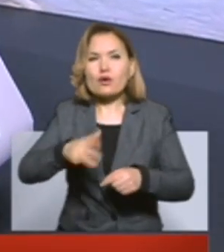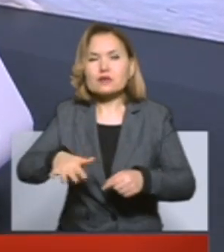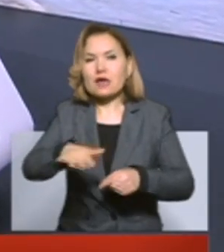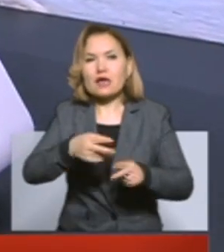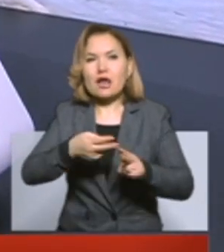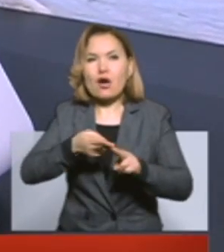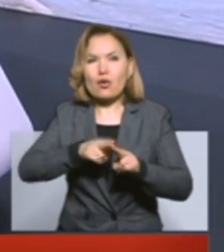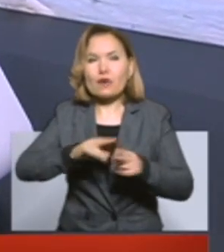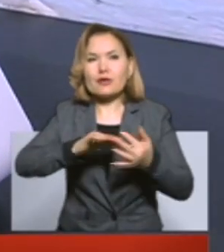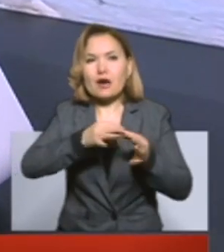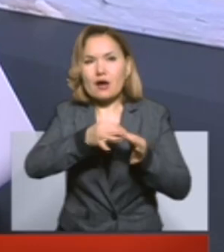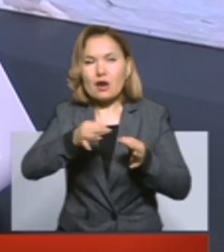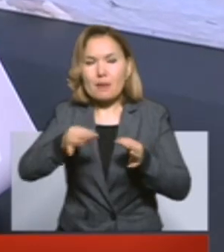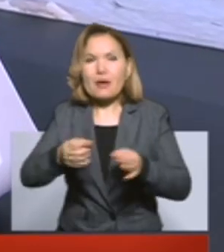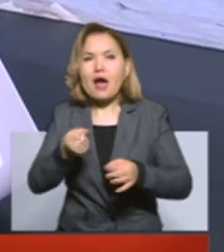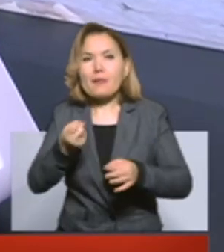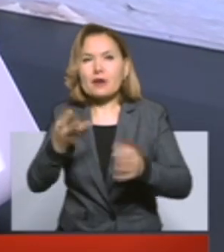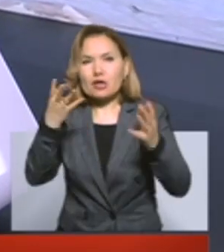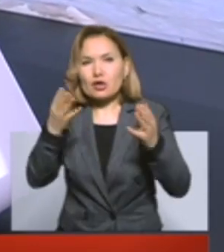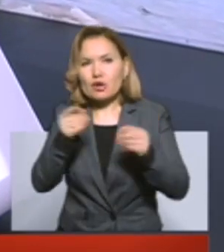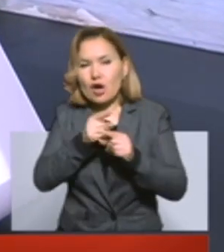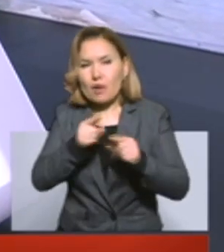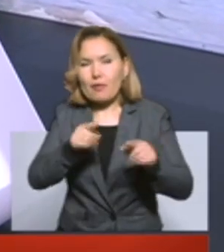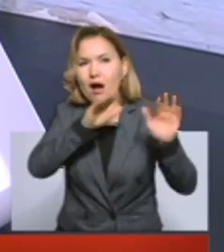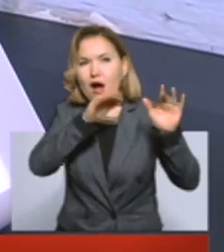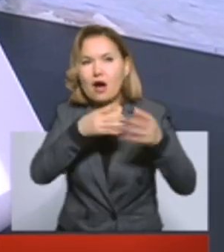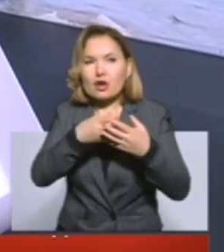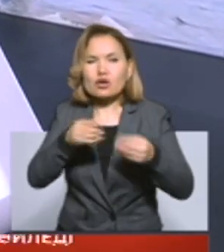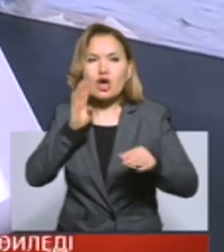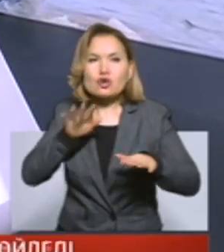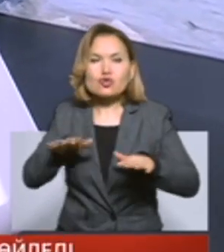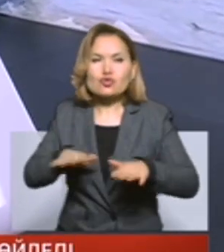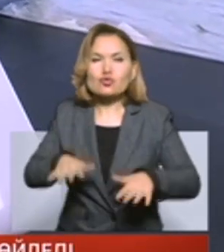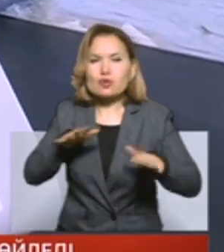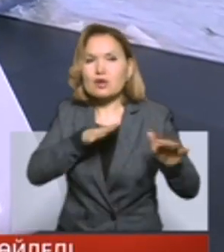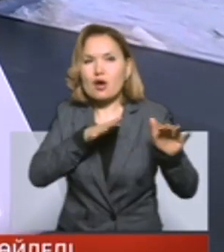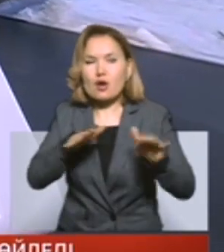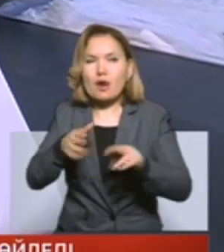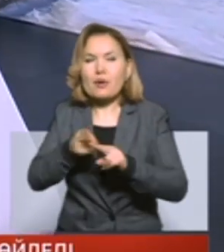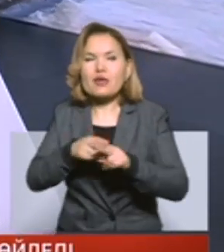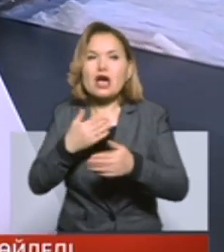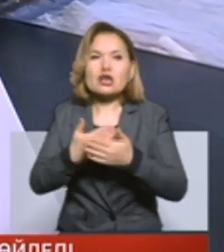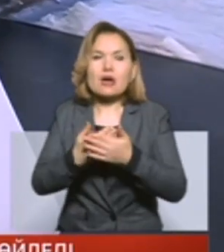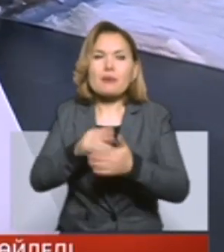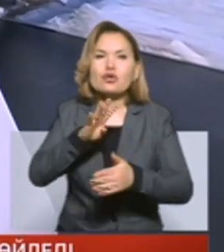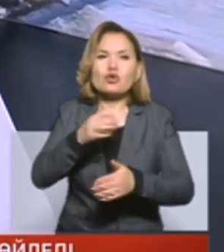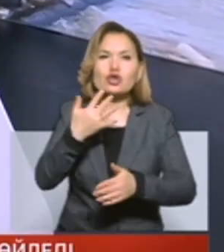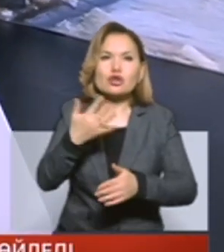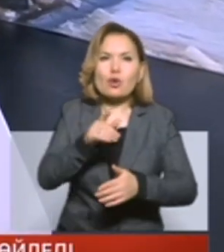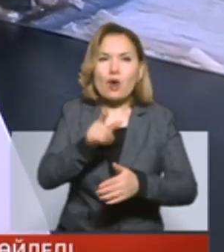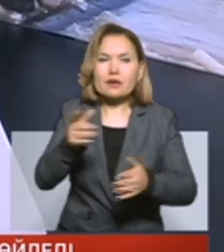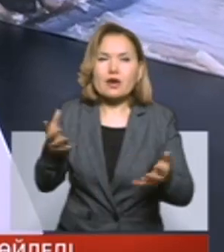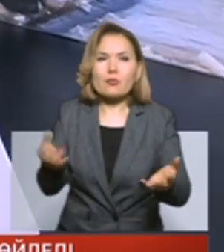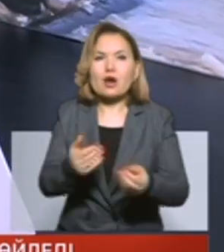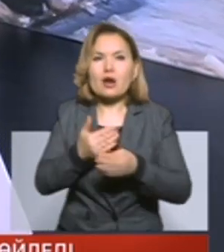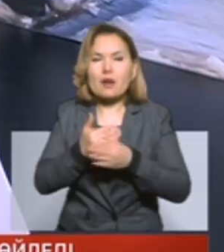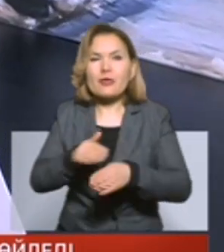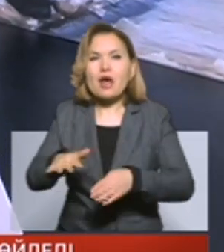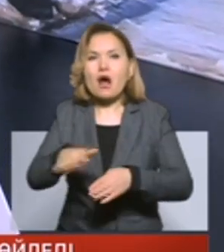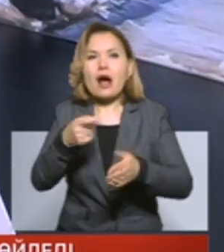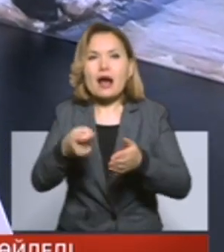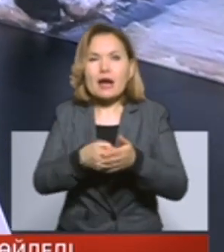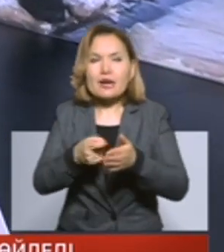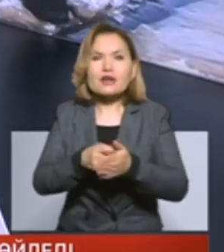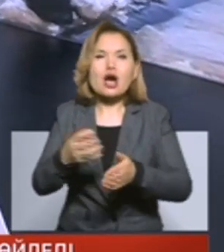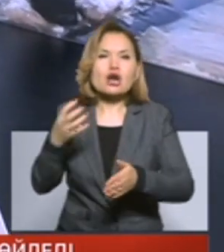елді мекендер бірнеше күннен бері қарғын судан зардап шегуде. Шамамен 450-ге жуық адам құтқарылды. Өңірге Қарағанды